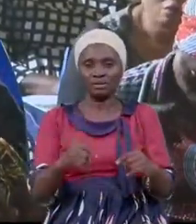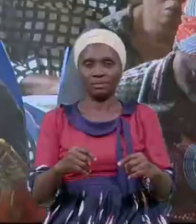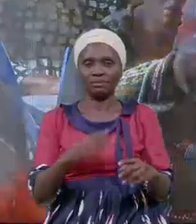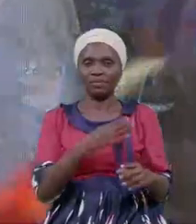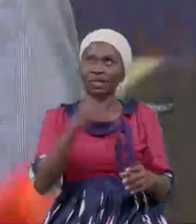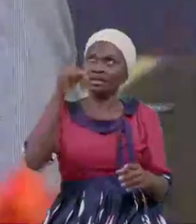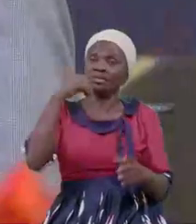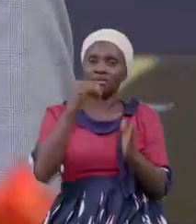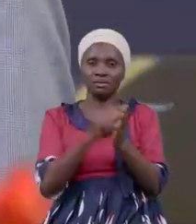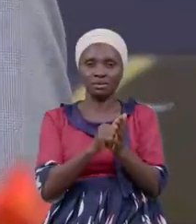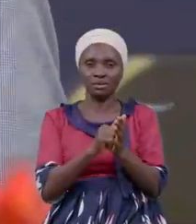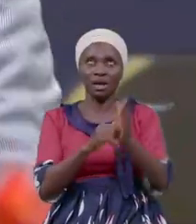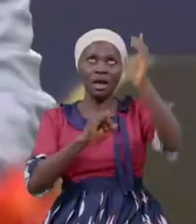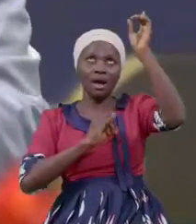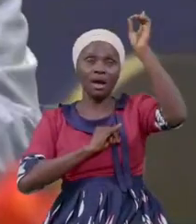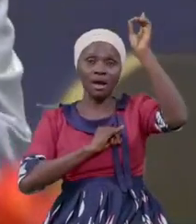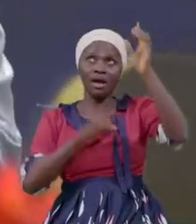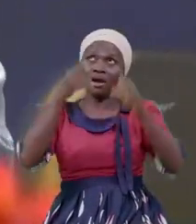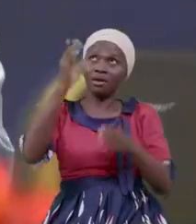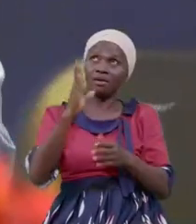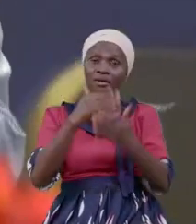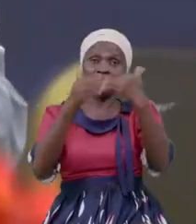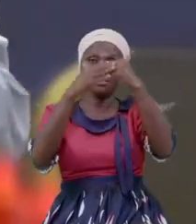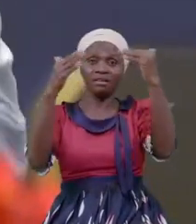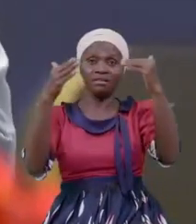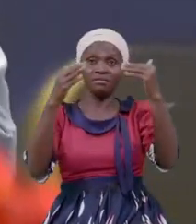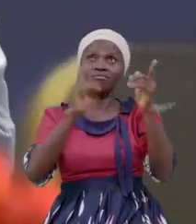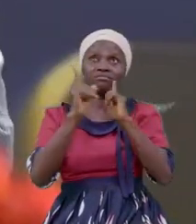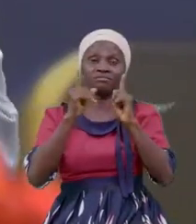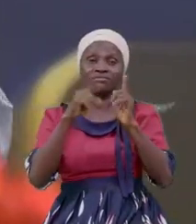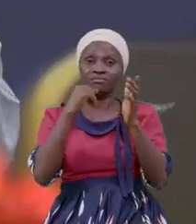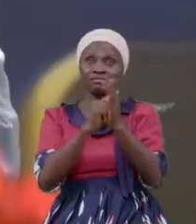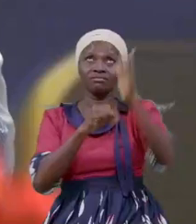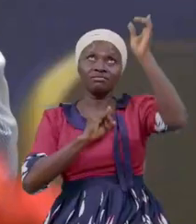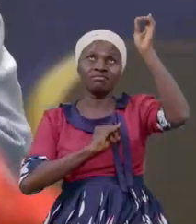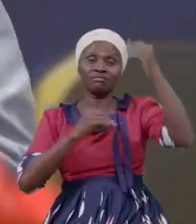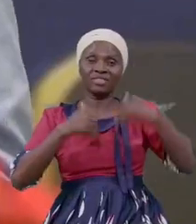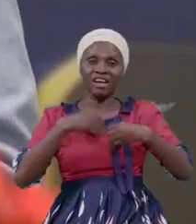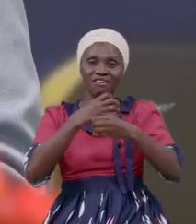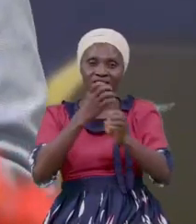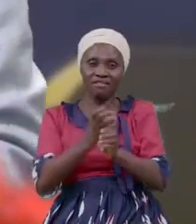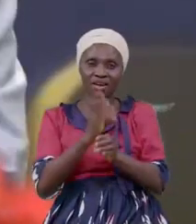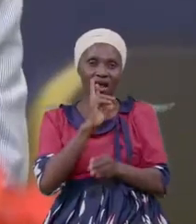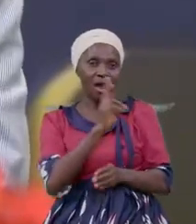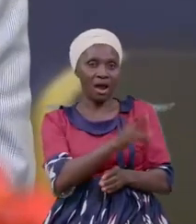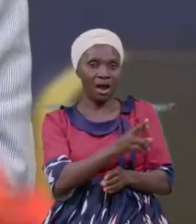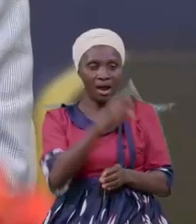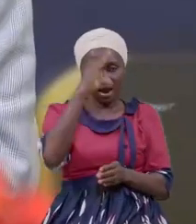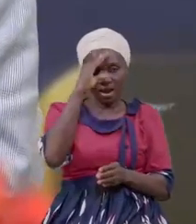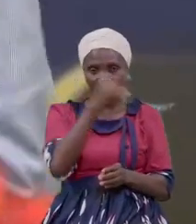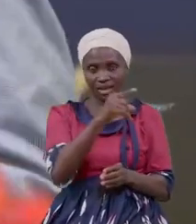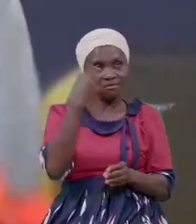c'est Dieu du ciel le dieu du ciel qui parle je l'ai formé je l'ai formé